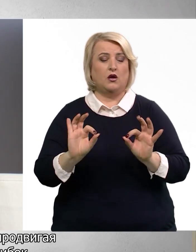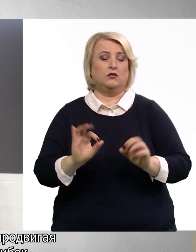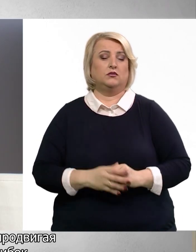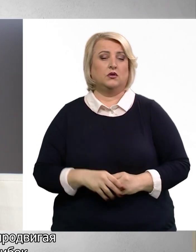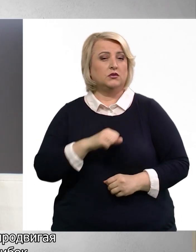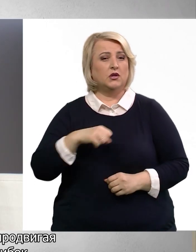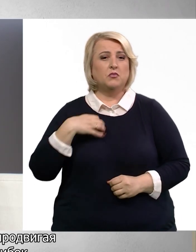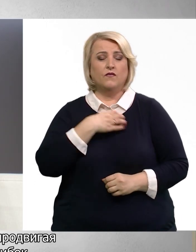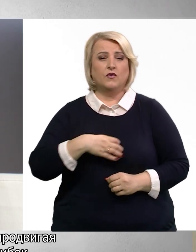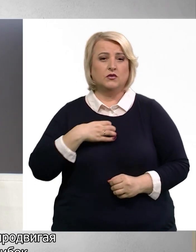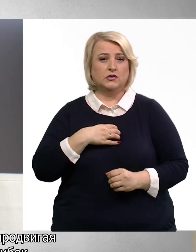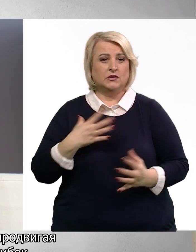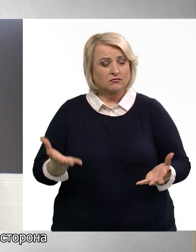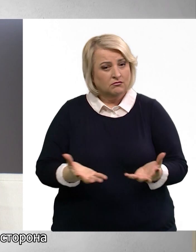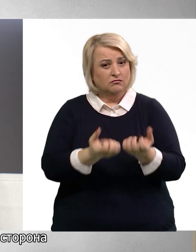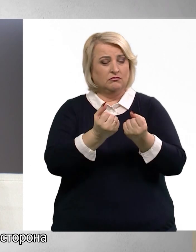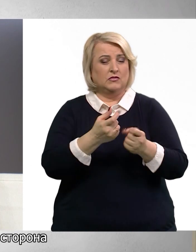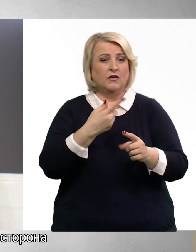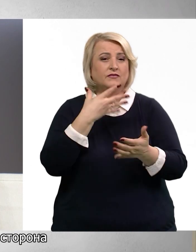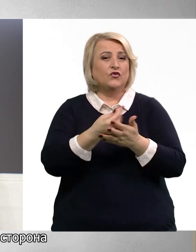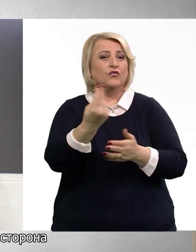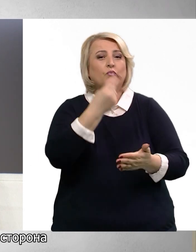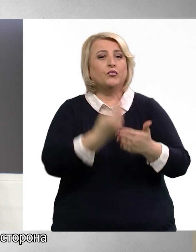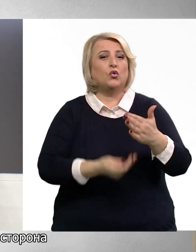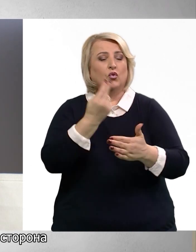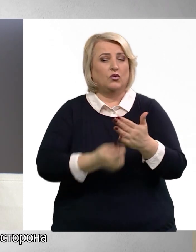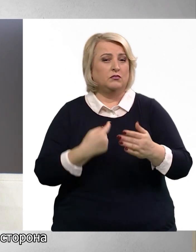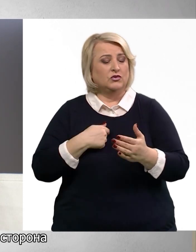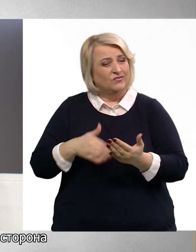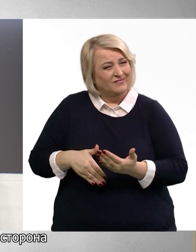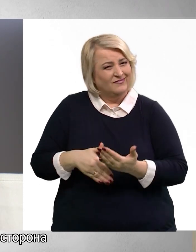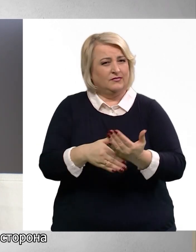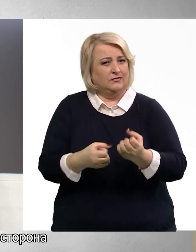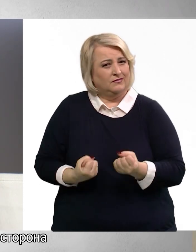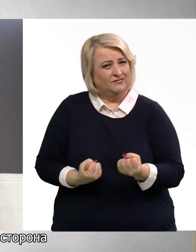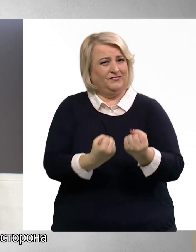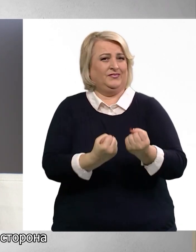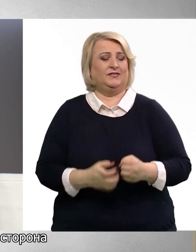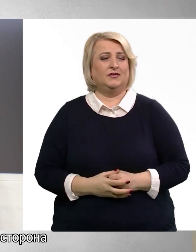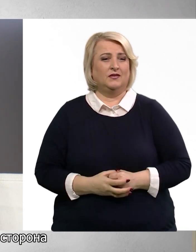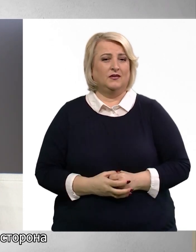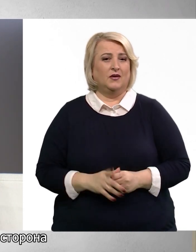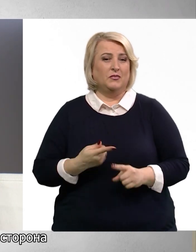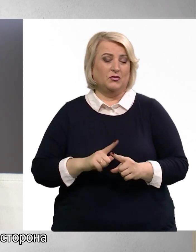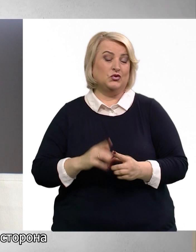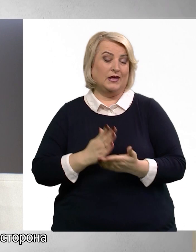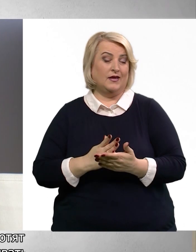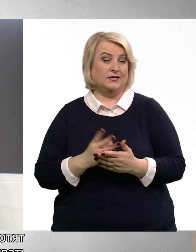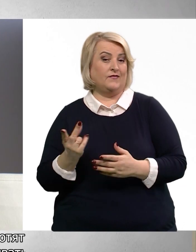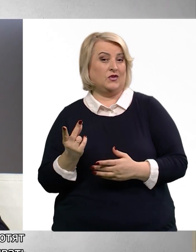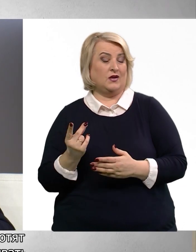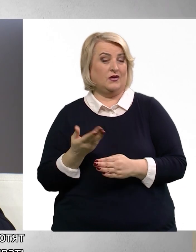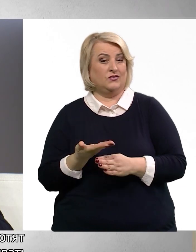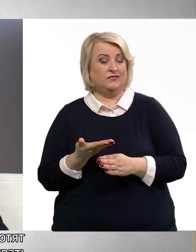cel mai important este să încurajăm eșecurile, pentru că aici este deja și o altă parte a medaliei.